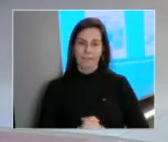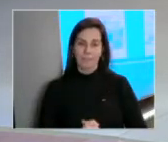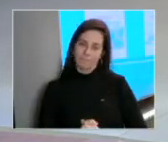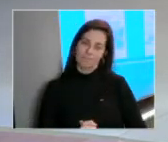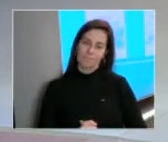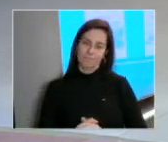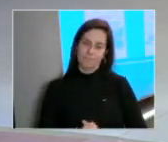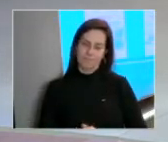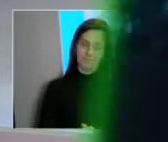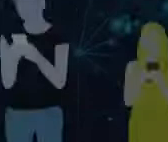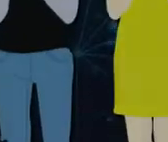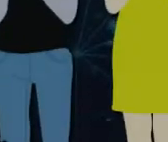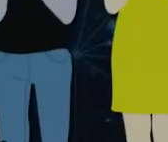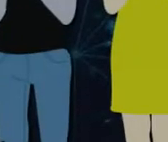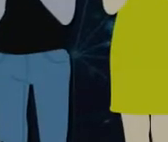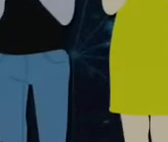בואו נמשיך.